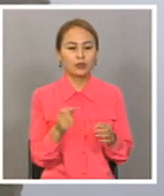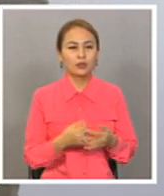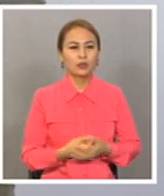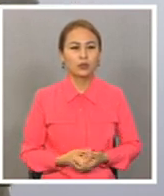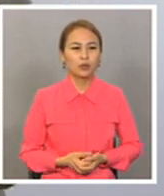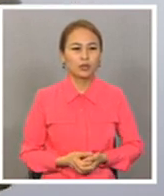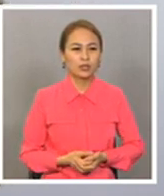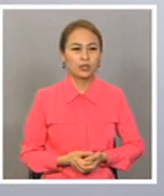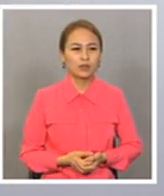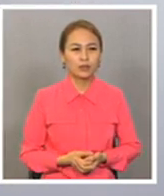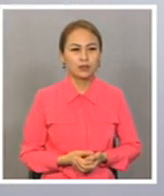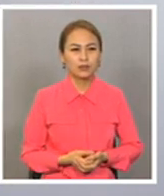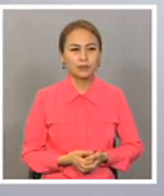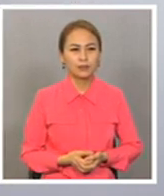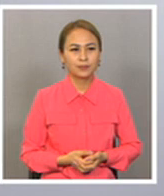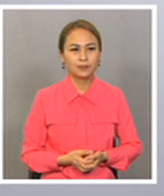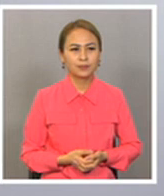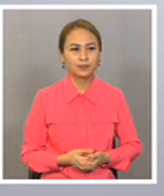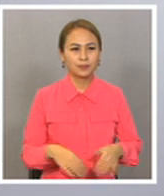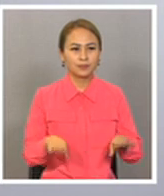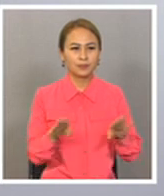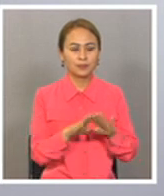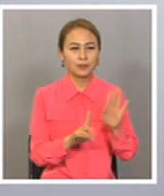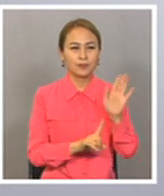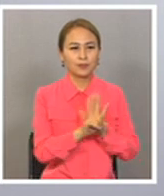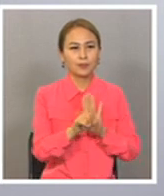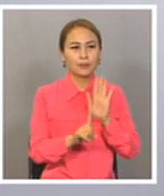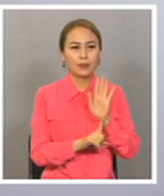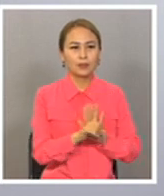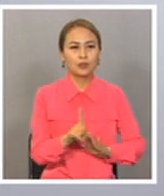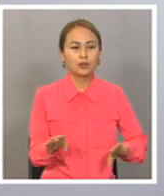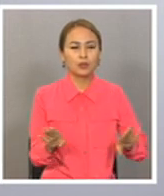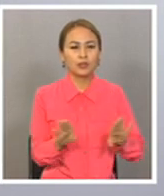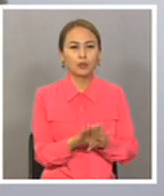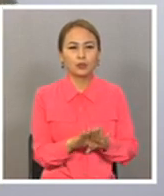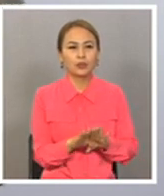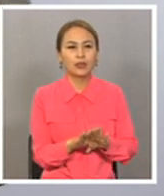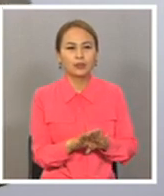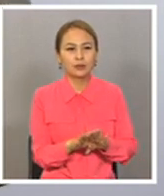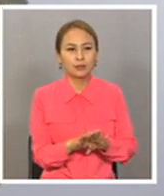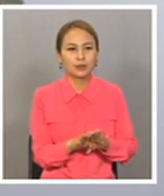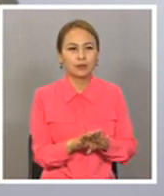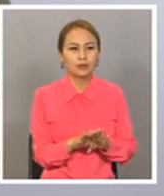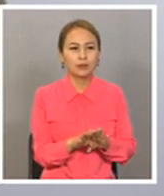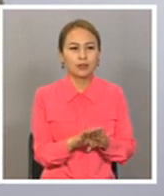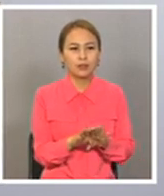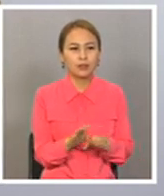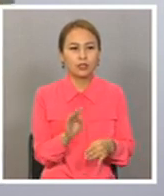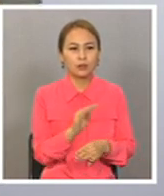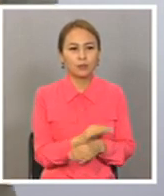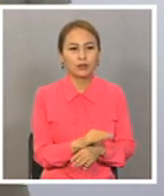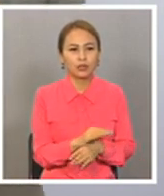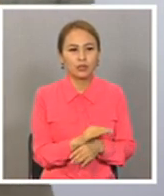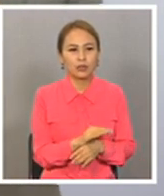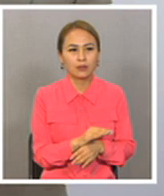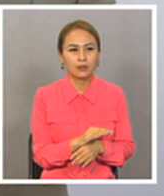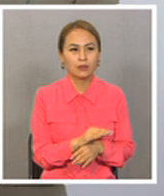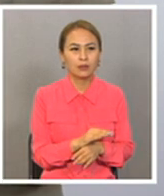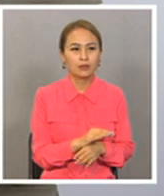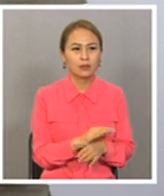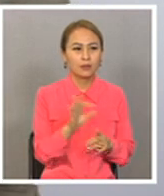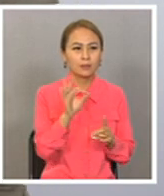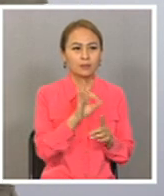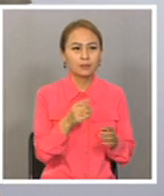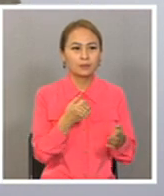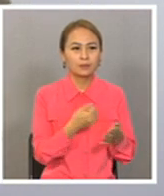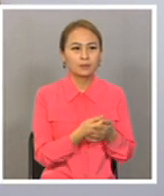бастайық. Реті бойынша адам бастаймыз. Мінекей, 6 мен 7-нің арасы дәл сондай 2 бірдей бөлікке бөлінген. Және